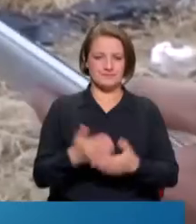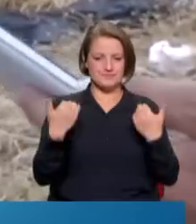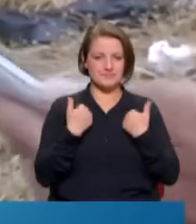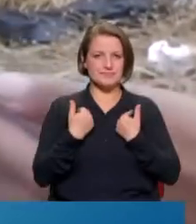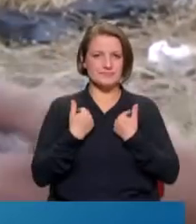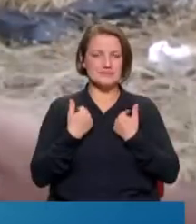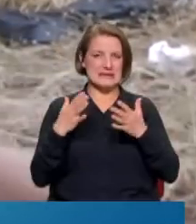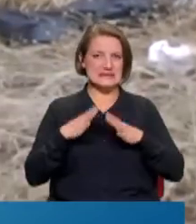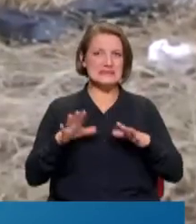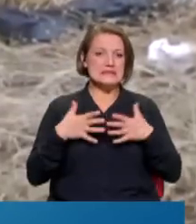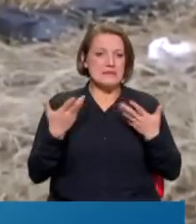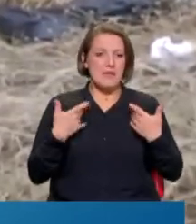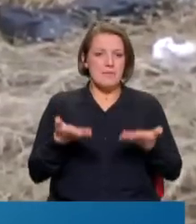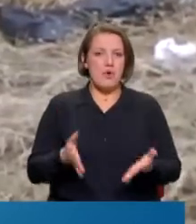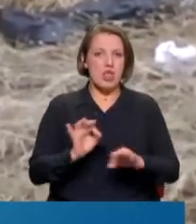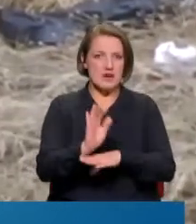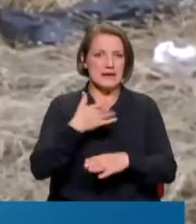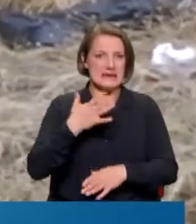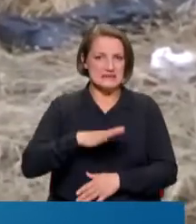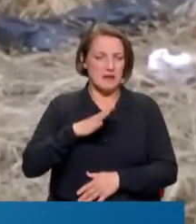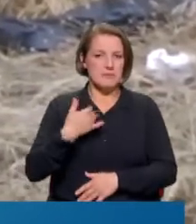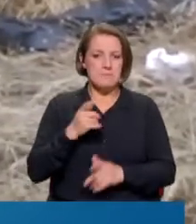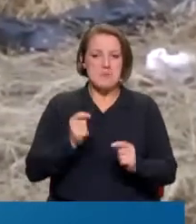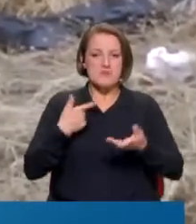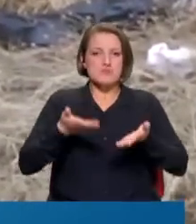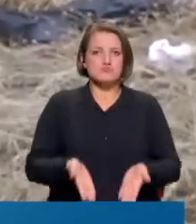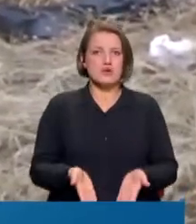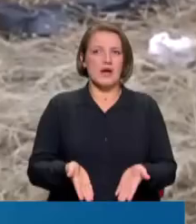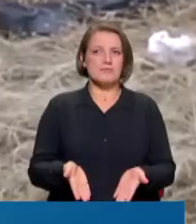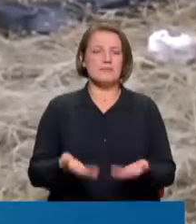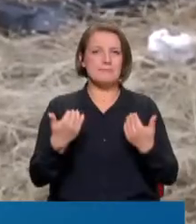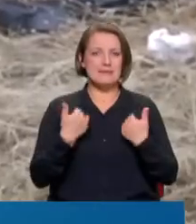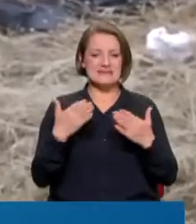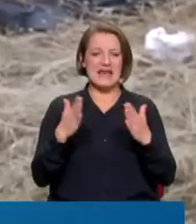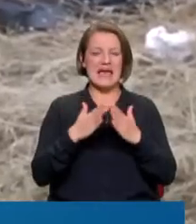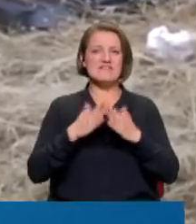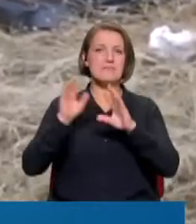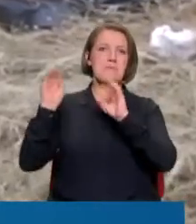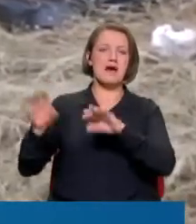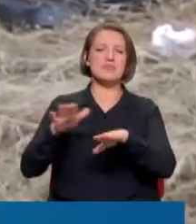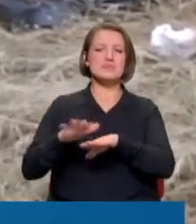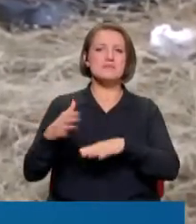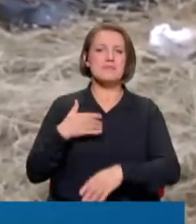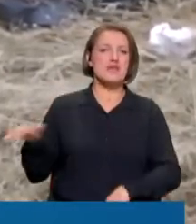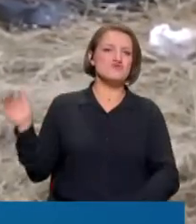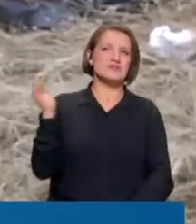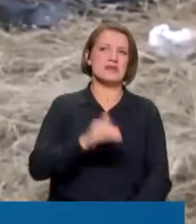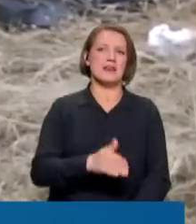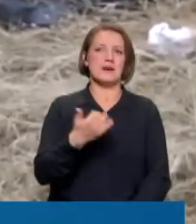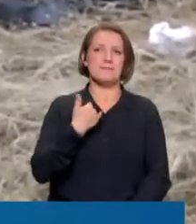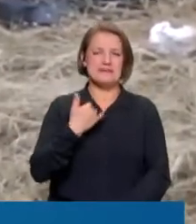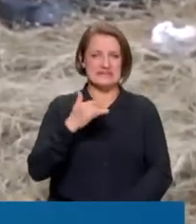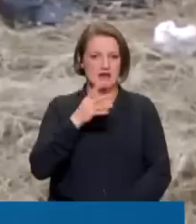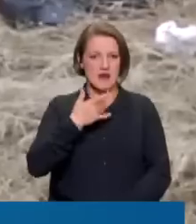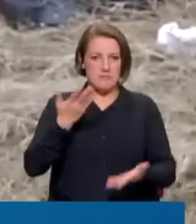de istemezdik bu şekilde yaşamayı ya biz Mecburiyetten buradayız Biz evlerimizi bıraktık depremden çıktık yani biz